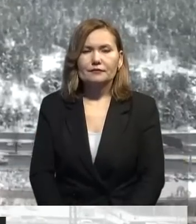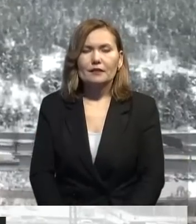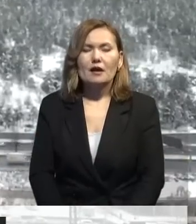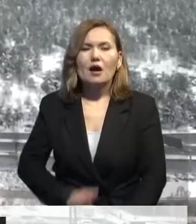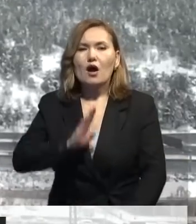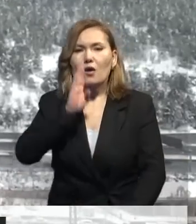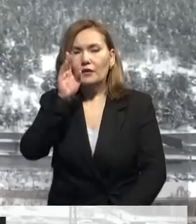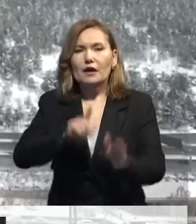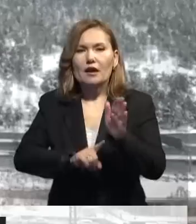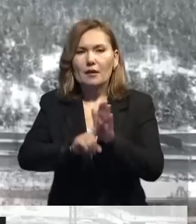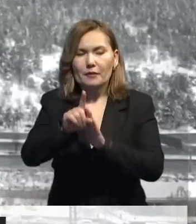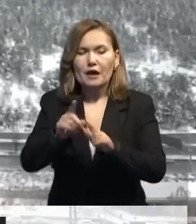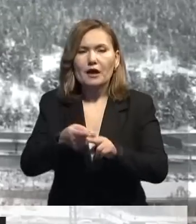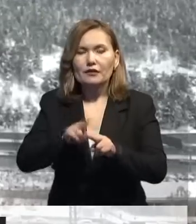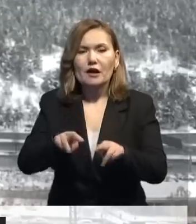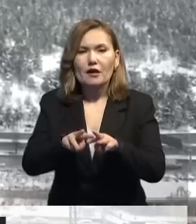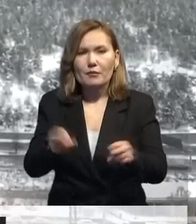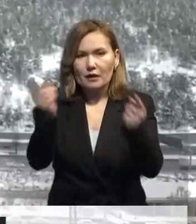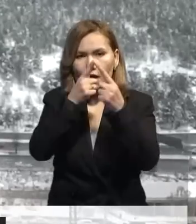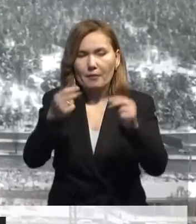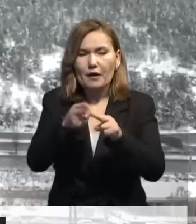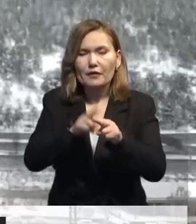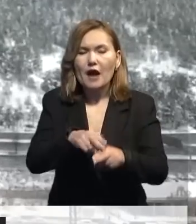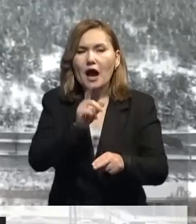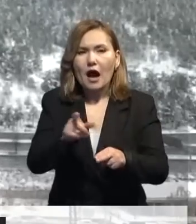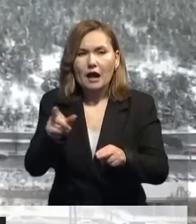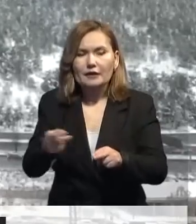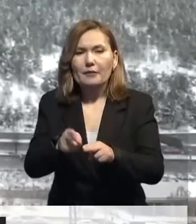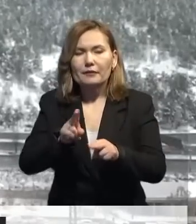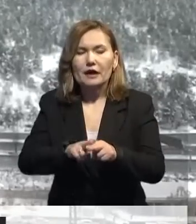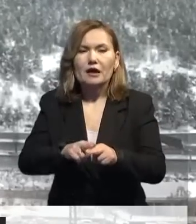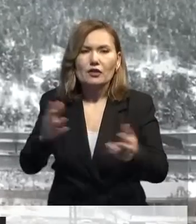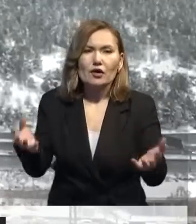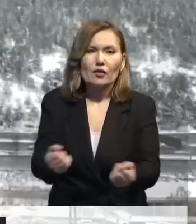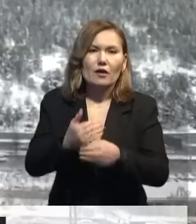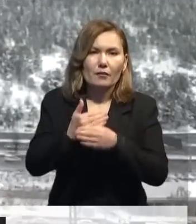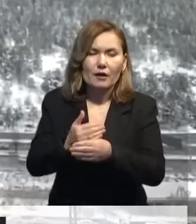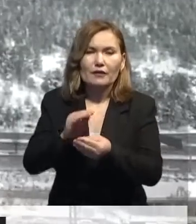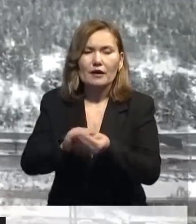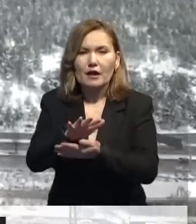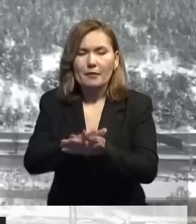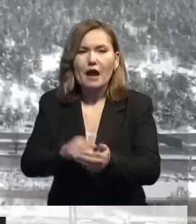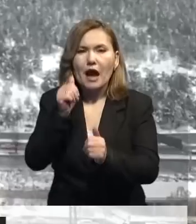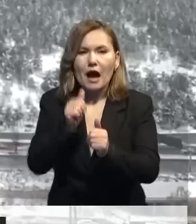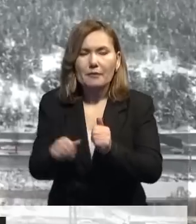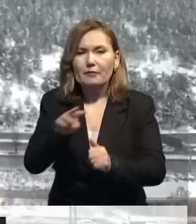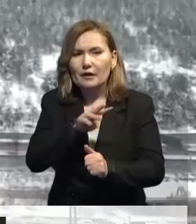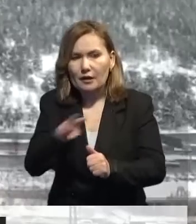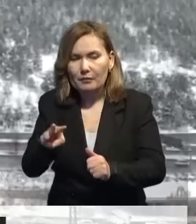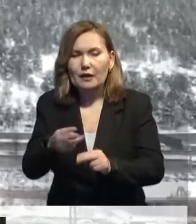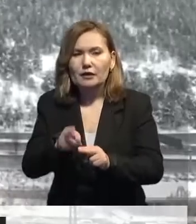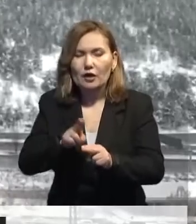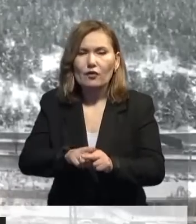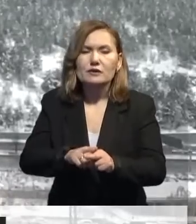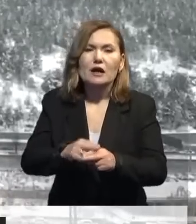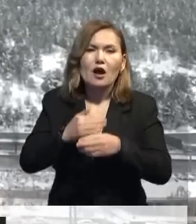Таңнан бері төтенше жағдайлар басқармасы кейбір аймақтарда тұрғындарды үгінді астында қалғандарды құтқарумен әлек. Әрбір минут, әрбір бір өмірге